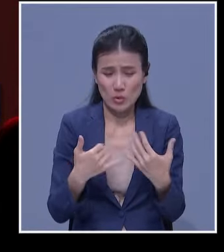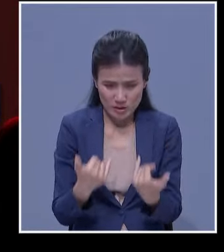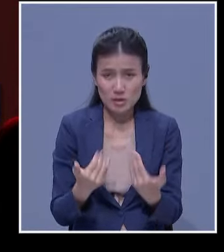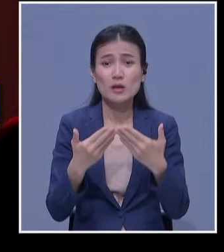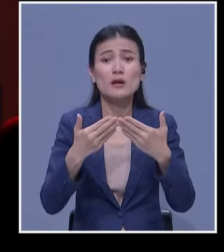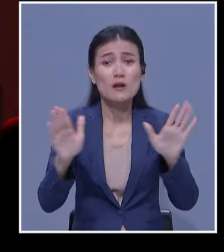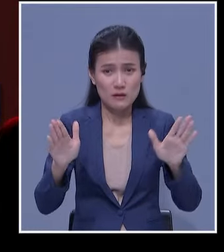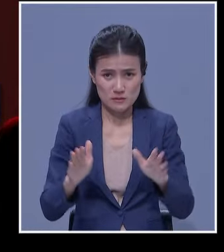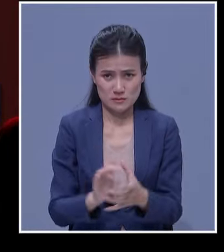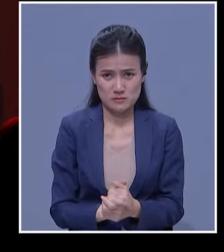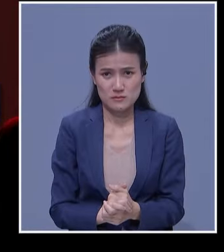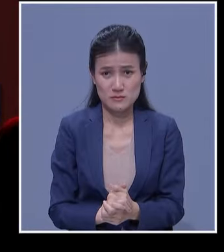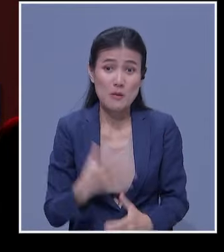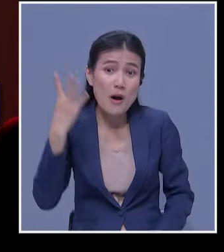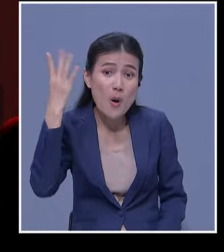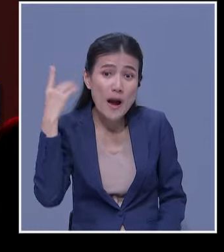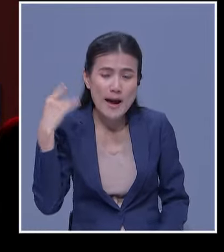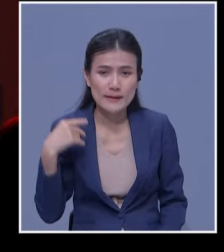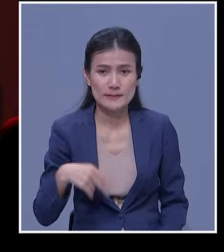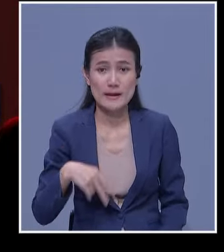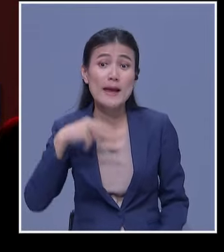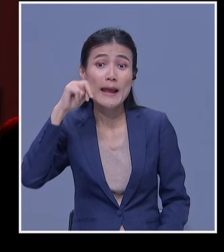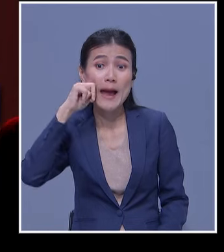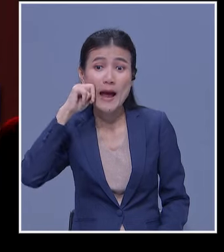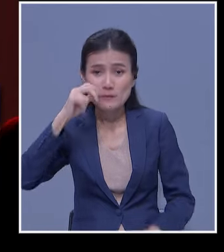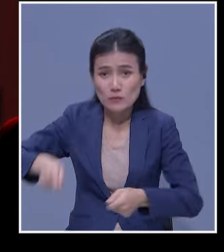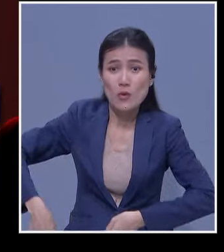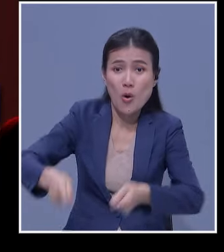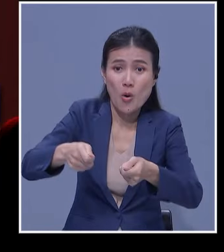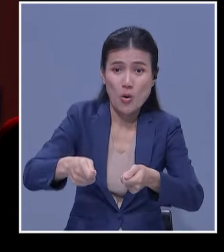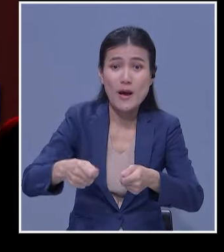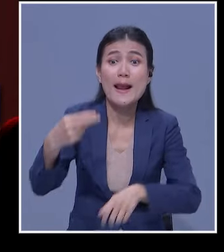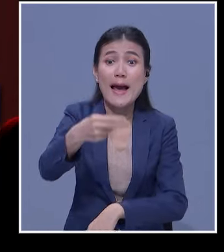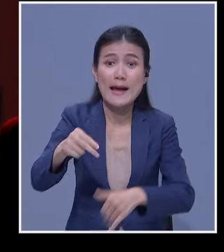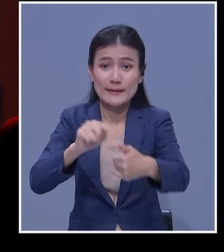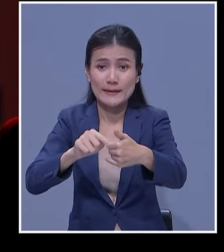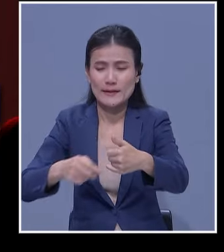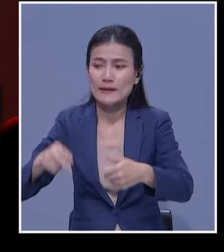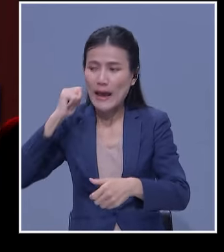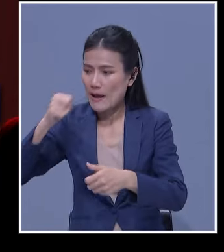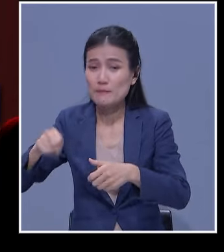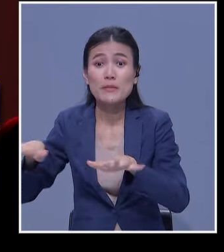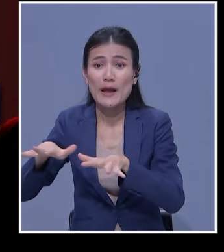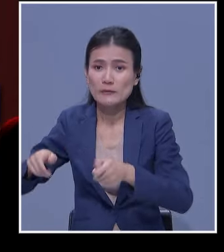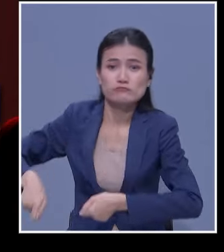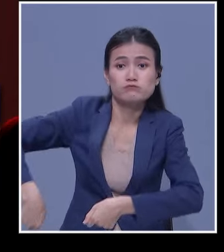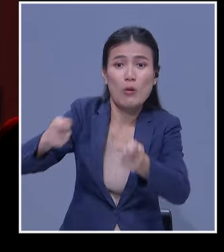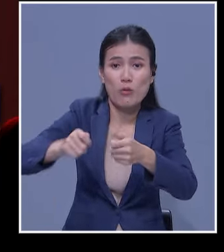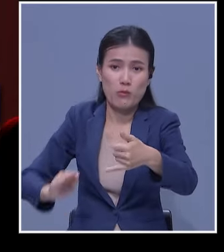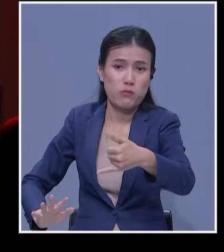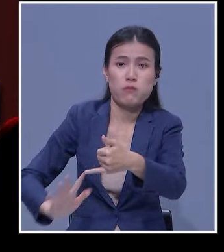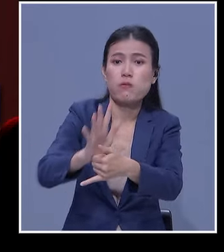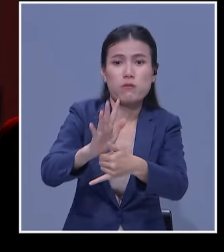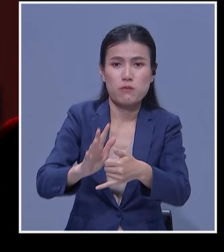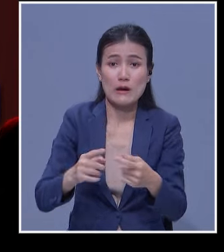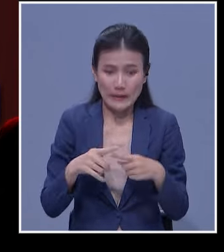เมื่อวานก็เอาน้ำเนี่ยมาสาดหลานเต็มตัวเลยเป็นน้ำธรรมดานะเมื่อวานนะก่อนเกิดเหตุอะค่ะแต่พอครั้งนี้เนี่ยไม่รู้ว่า